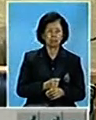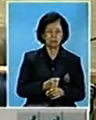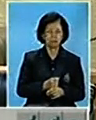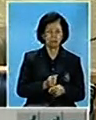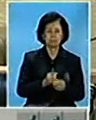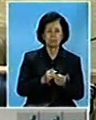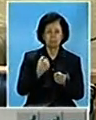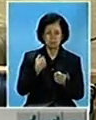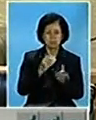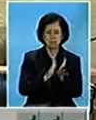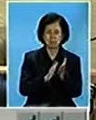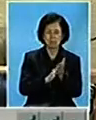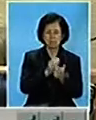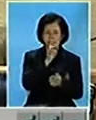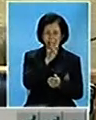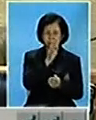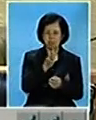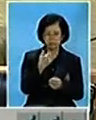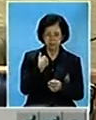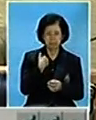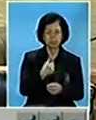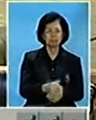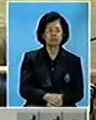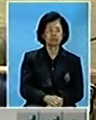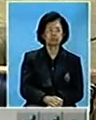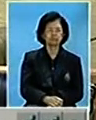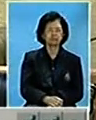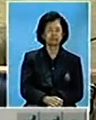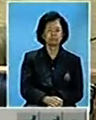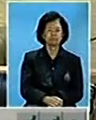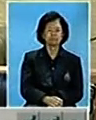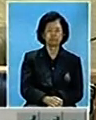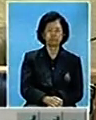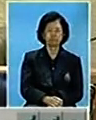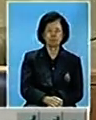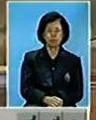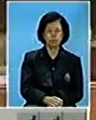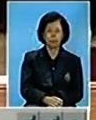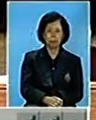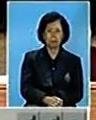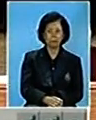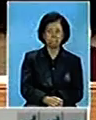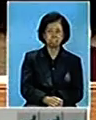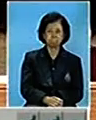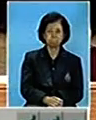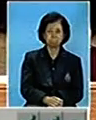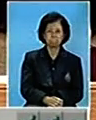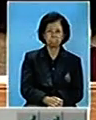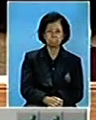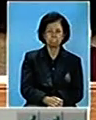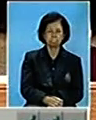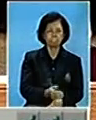ทั้งติท่านผมเชื่อว่าจะเป็นอย่างนั้นครับท่านประธานครับ เชิญท่านวัชระเพชรทองประเด็นที่ผมหาลือ